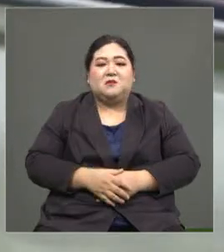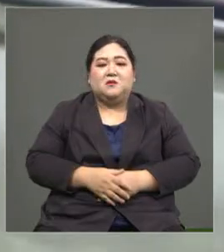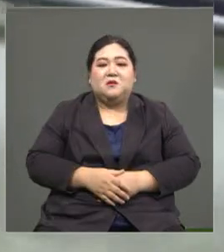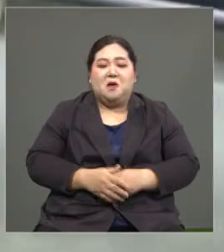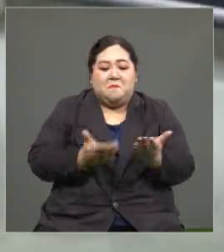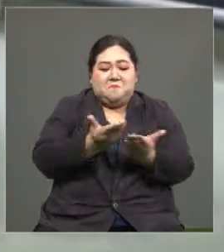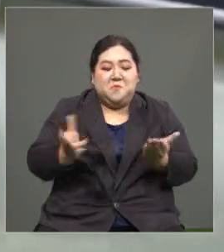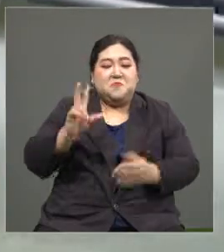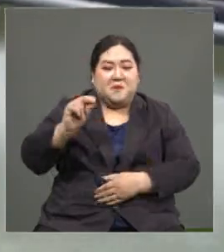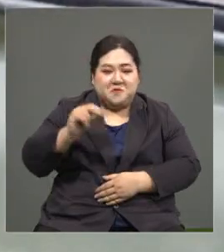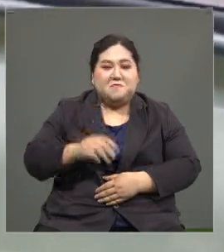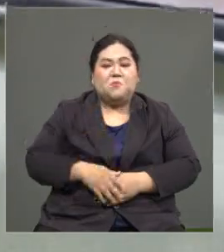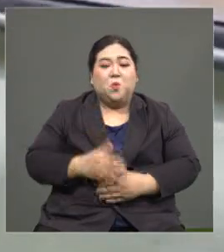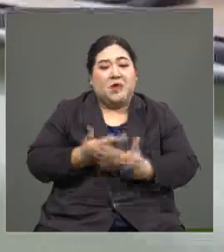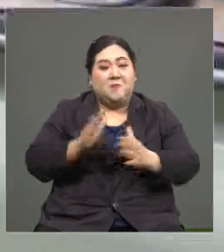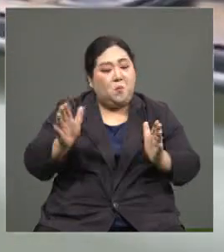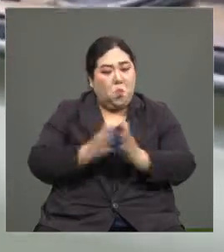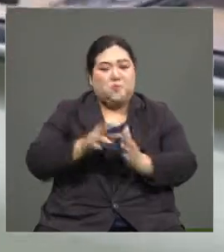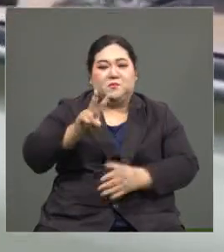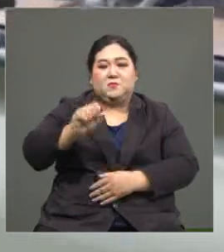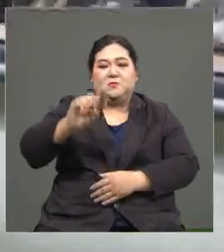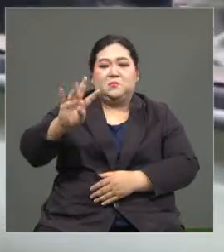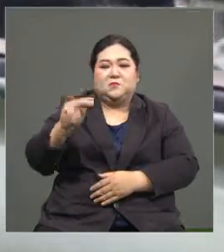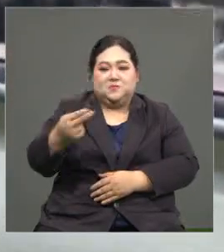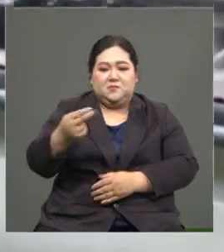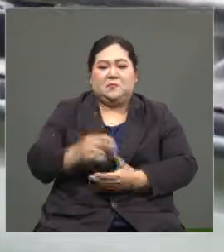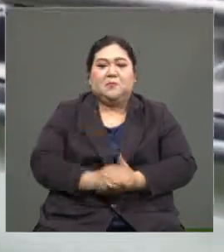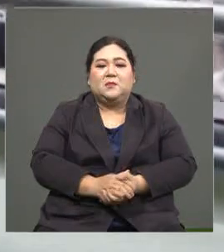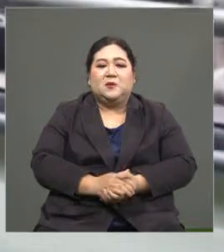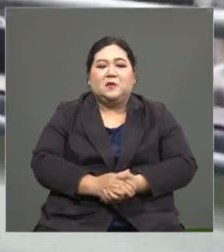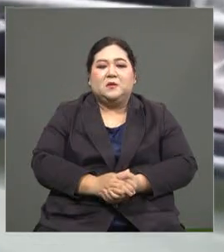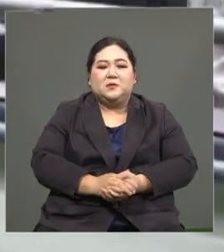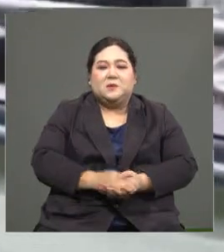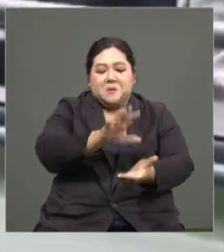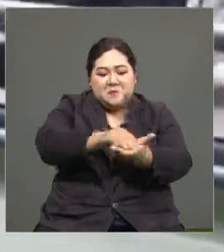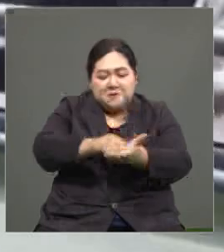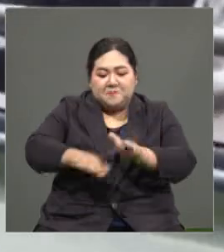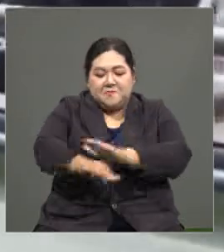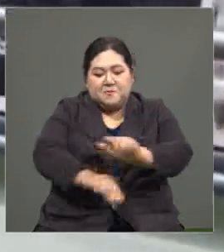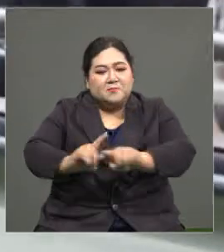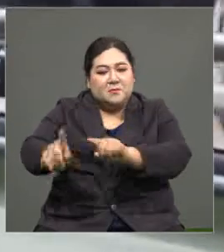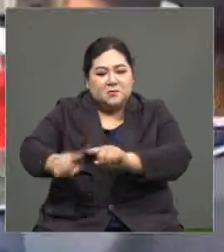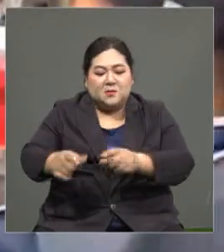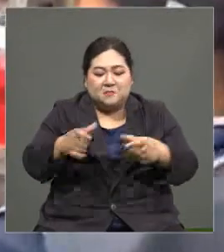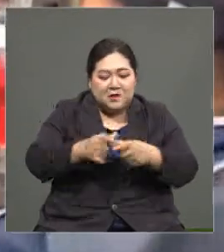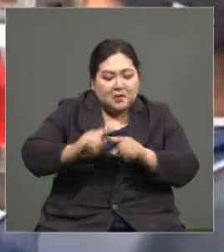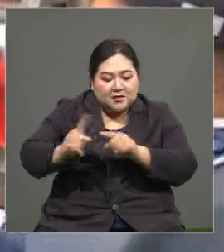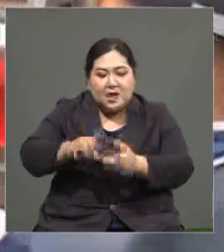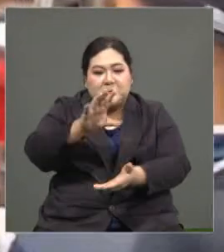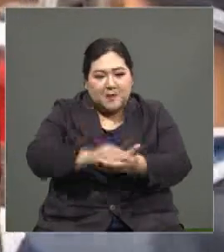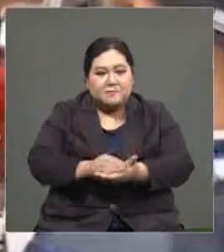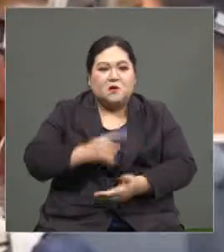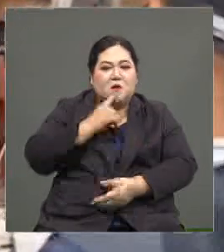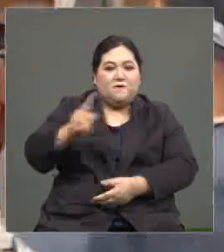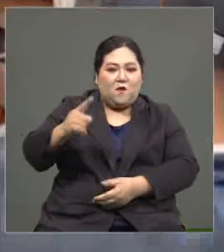240,000บาทนะคะเจ้าหน้าที่ก็ได้ร่วมกันจัดทำบันทึกการตรวจยึดและควบรวมหลักฐานเอกสารที่เกี่ยวข้องไปร้องทุกกล่าว